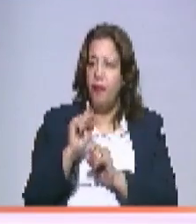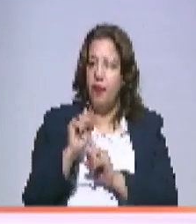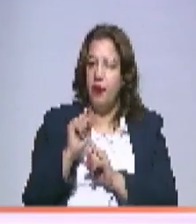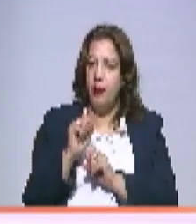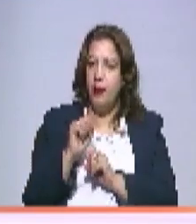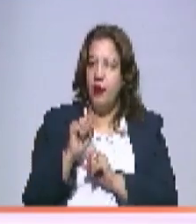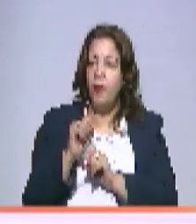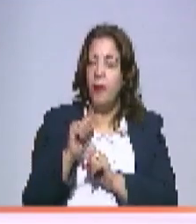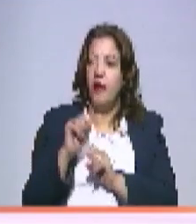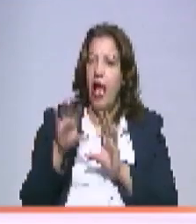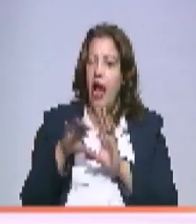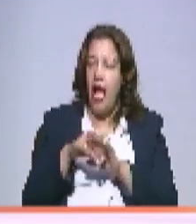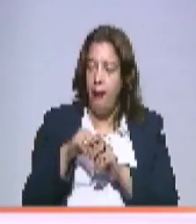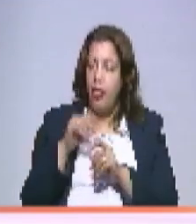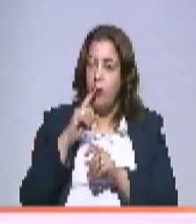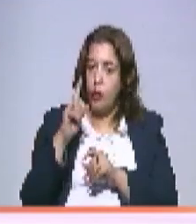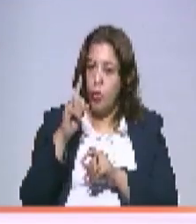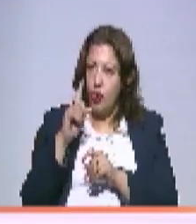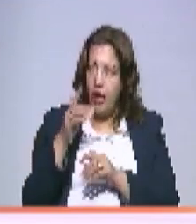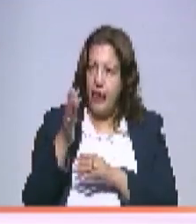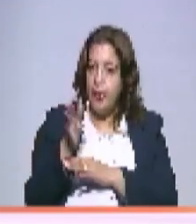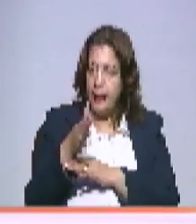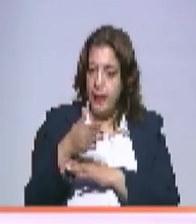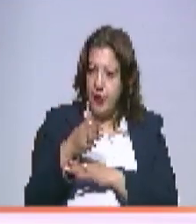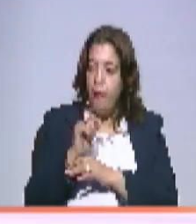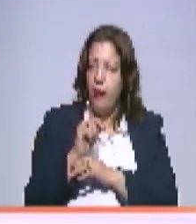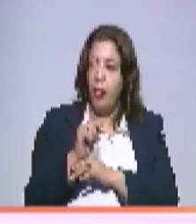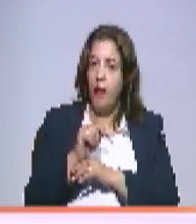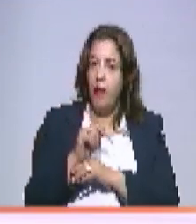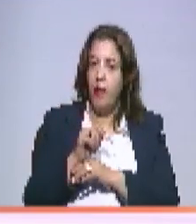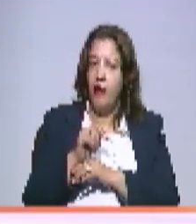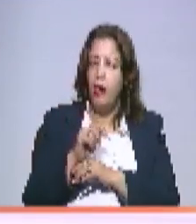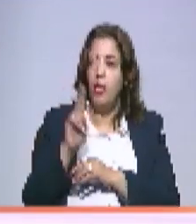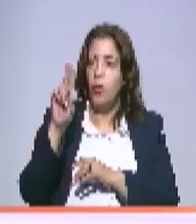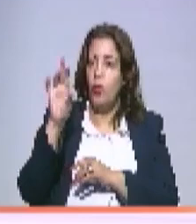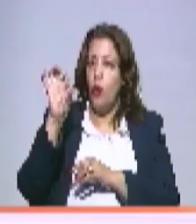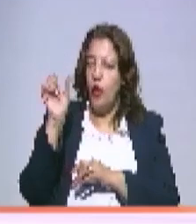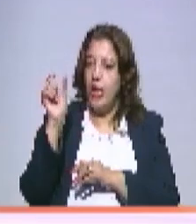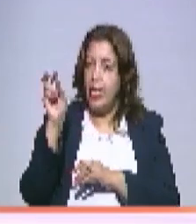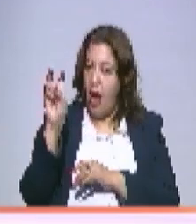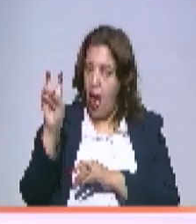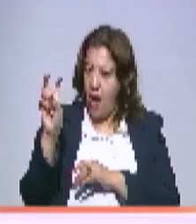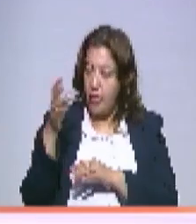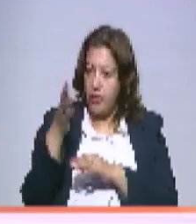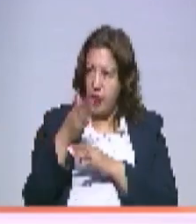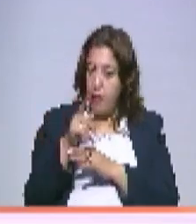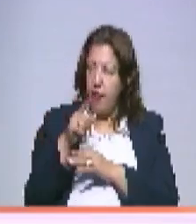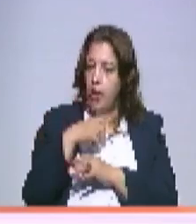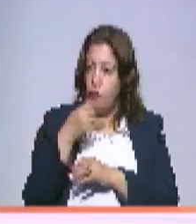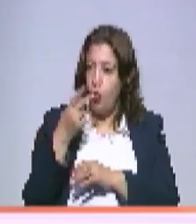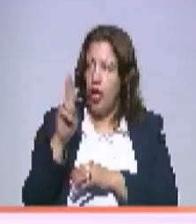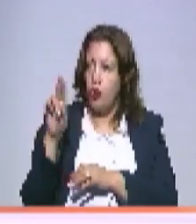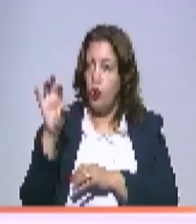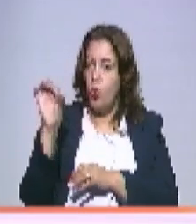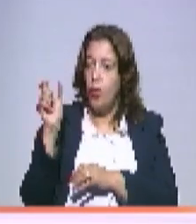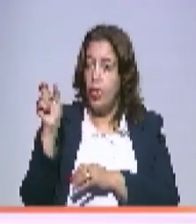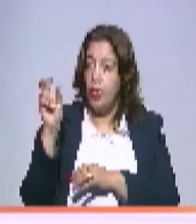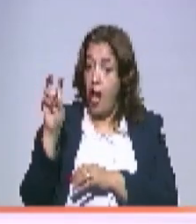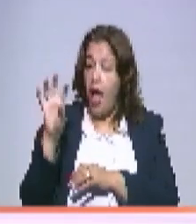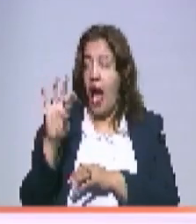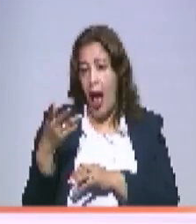التونه بسمك. هنجيب سمك اللي بنعمل بيه التونه، سواء لقينا سمك التونه المظبوط او لقينا سمك